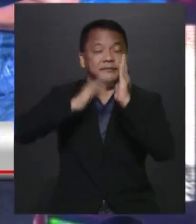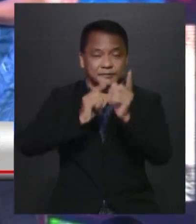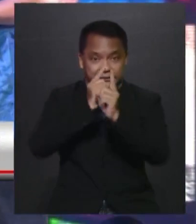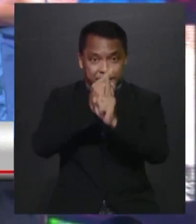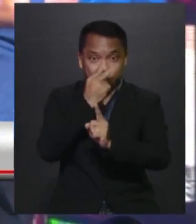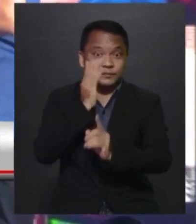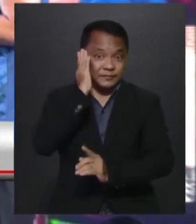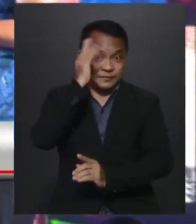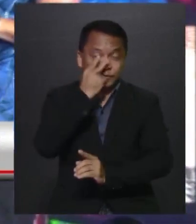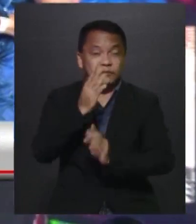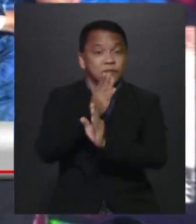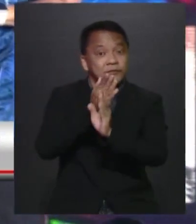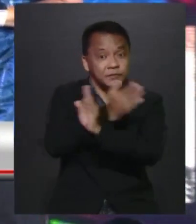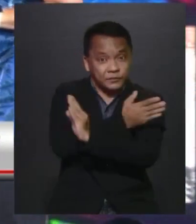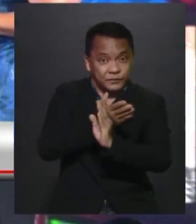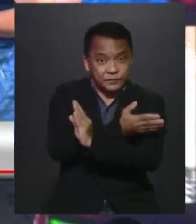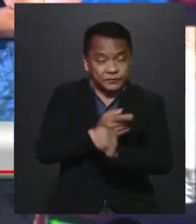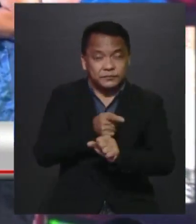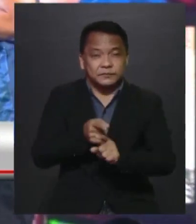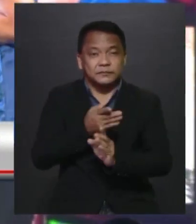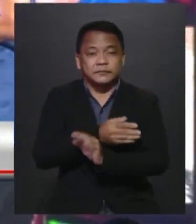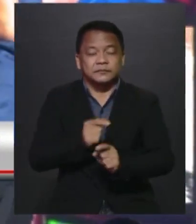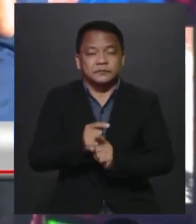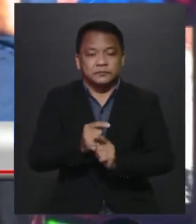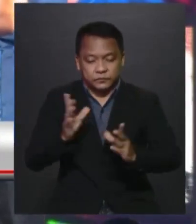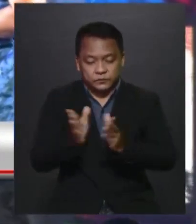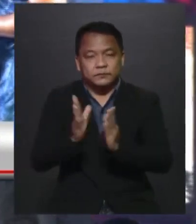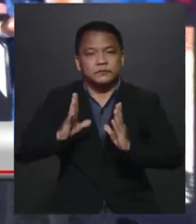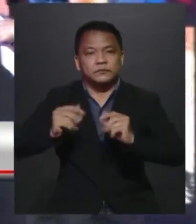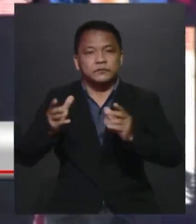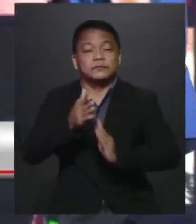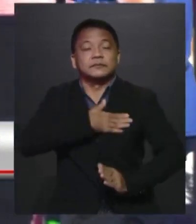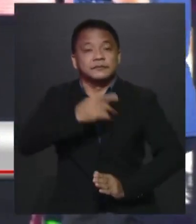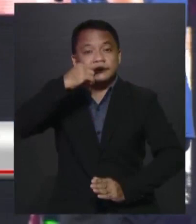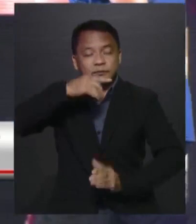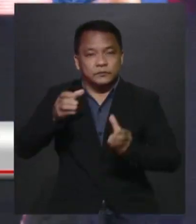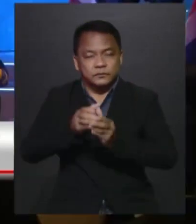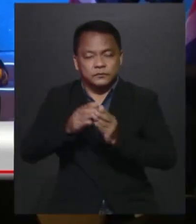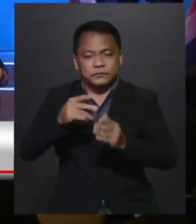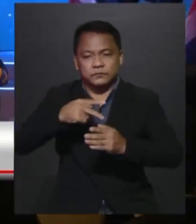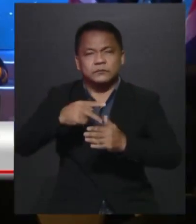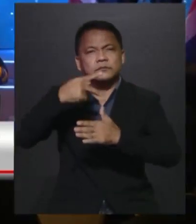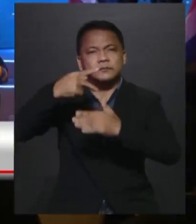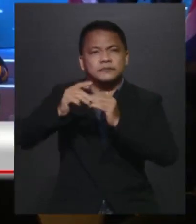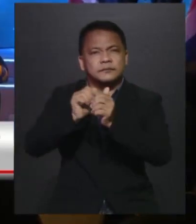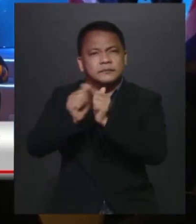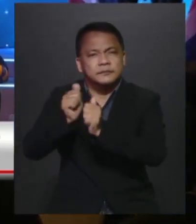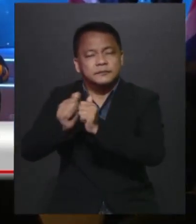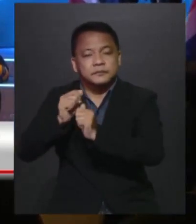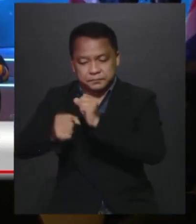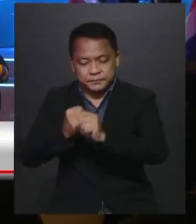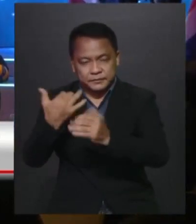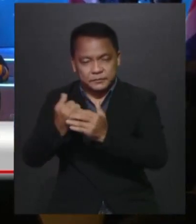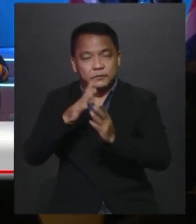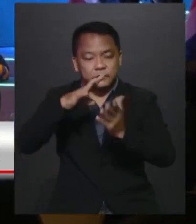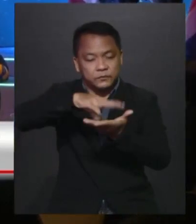ของเธอแล้วกันค่ะเพราะว่าก่อนหน้านี้เนี่ยก็ร่วมเล่นกับทีมชาติไทยแล้วโปรแกรมในปีนี้เนี่ย